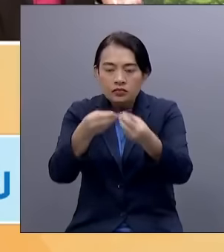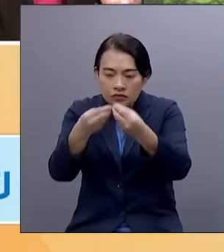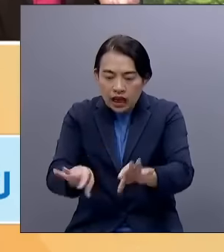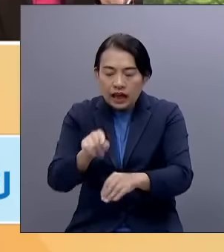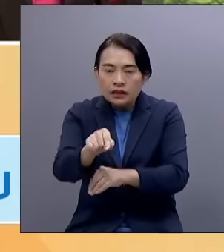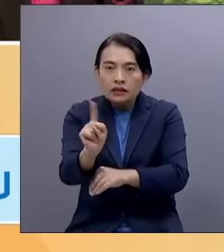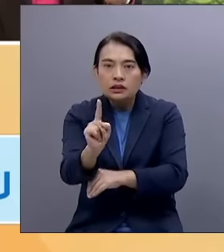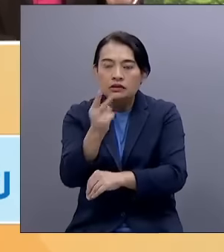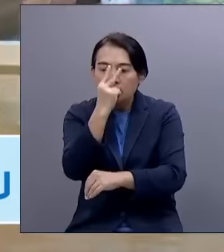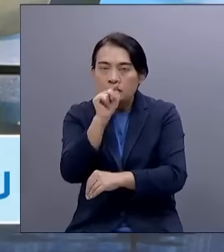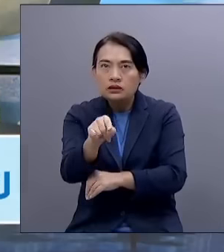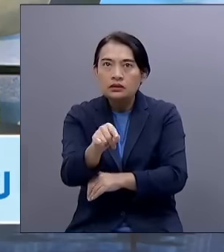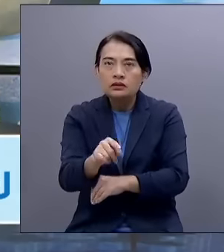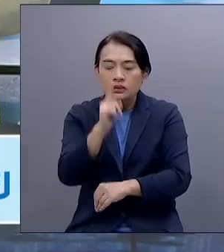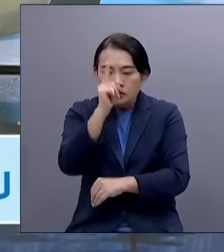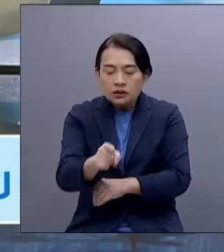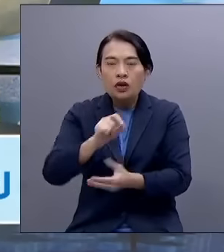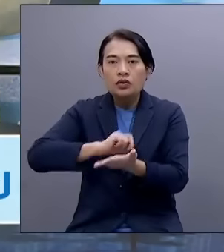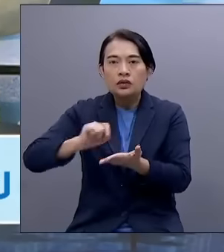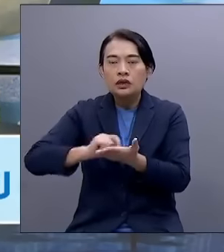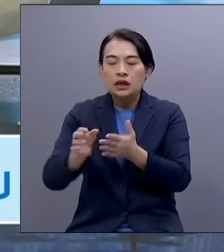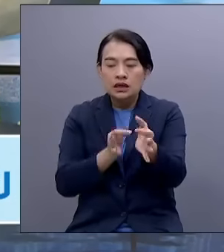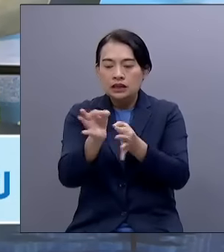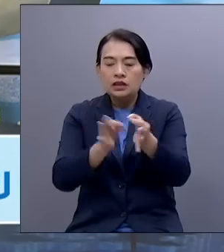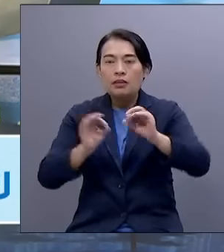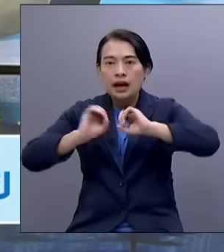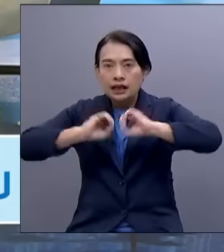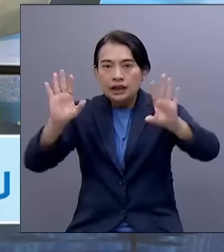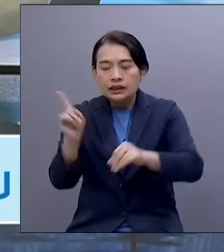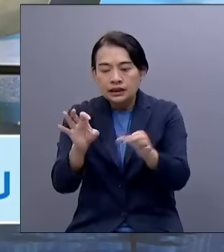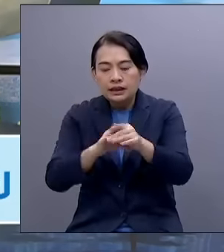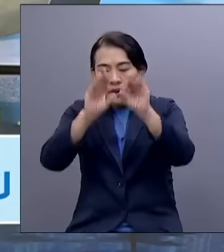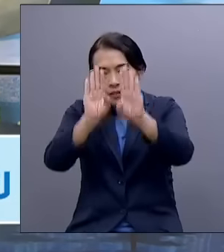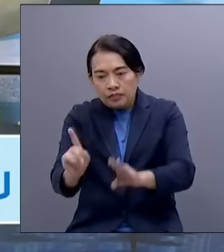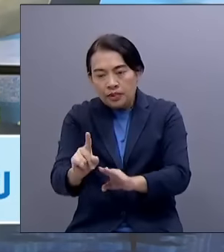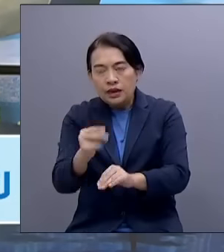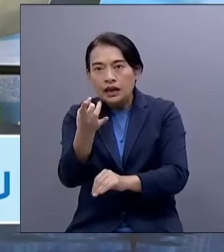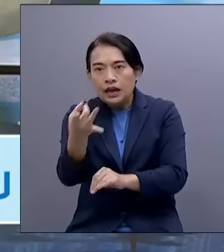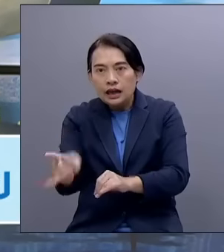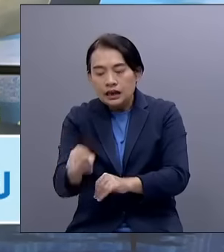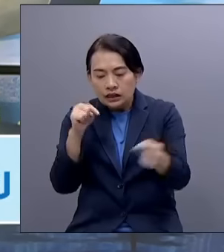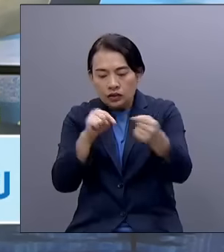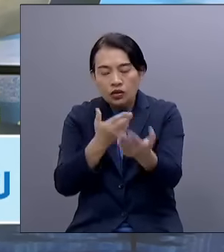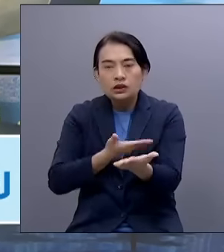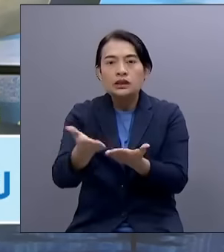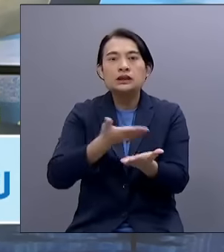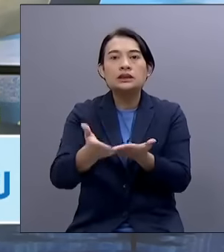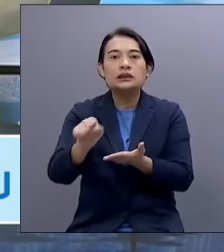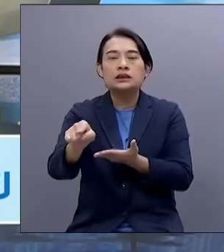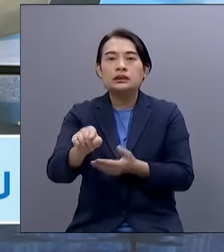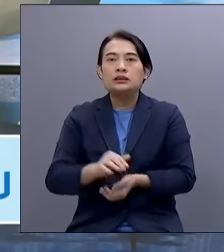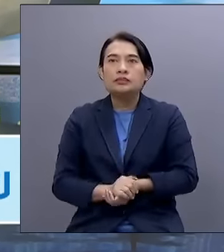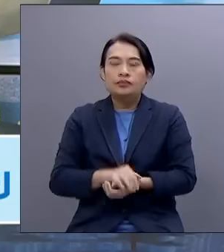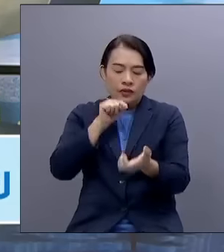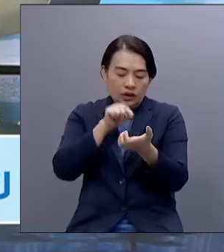ขนส่งได้เนี่ยก็ต้องระบุให้ชัดเจนว่ามันเป็นของอะไร limited editionชนิดไหนมันต้องดูตั้งแต่ตอนที่ซื้อแล้วครับว่าตอนที่ซื้อเนี่ยเาเรียกว่าเป็น